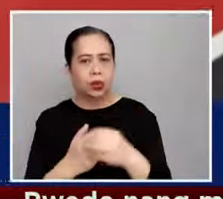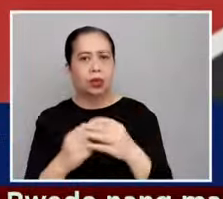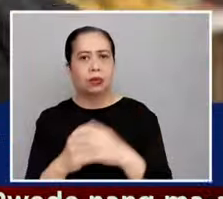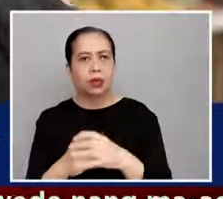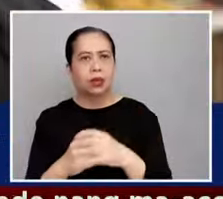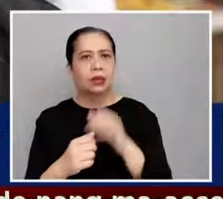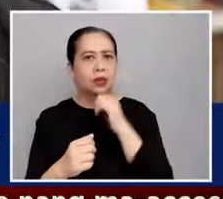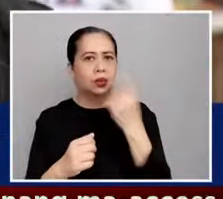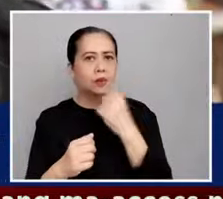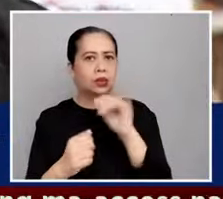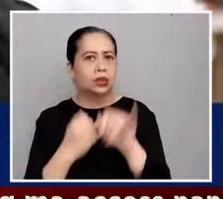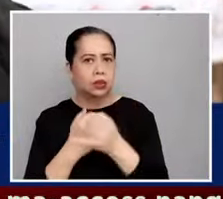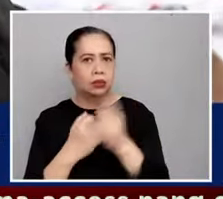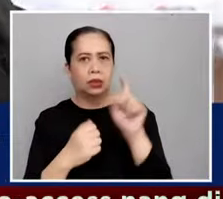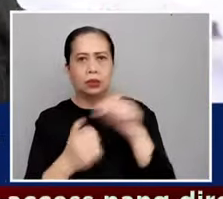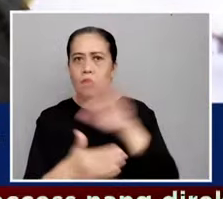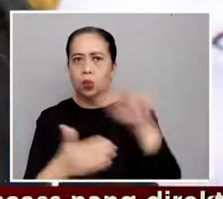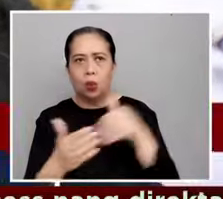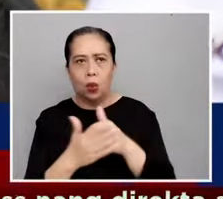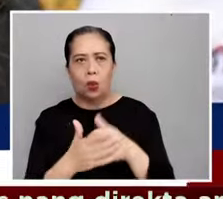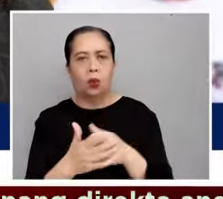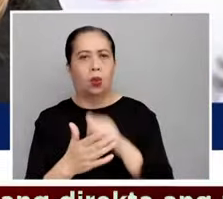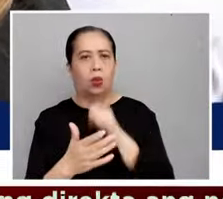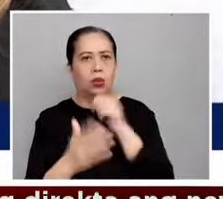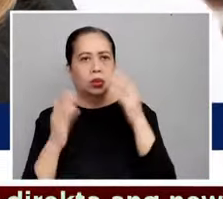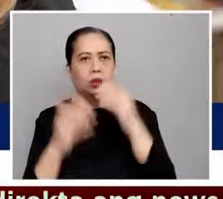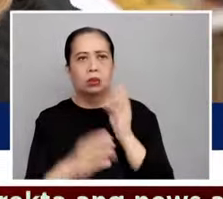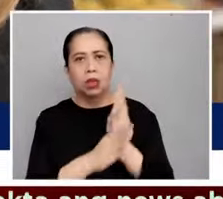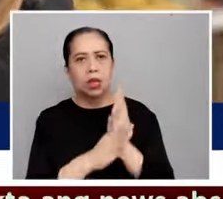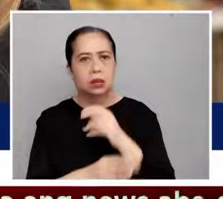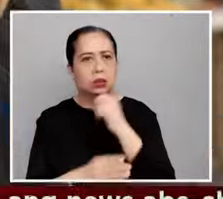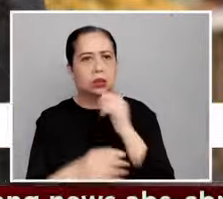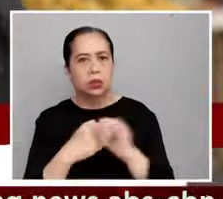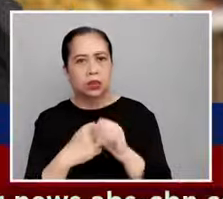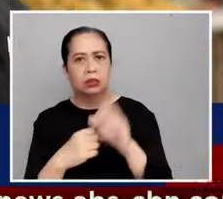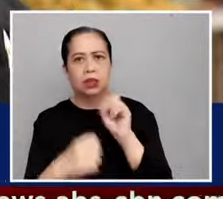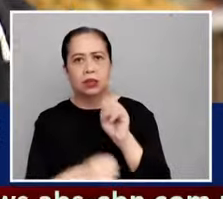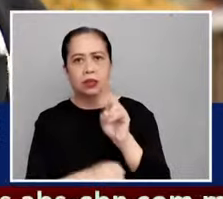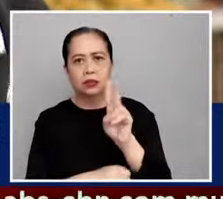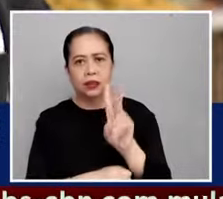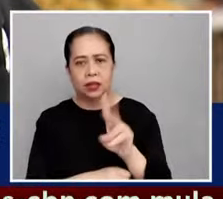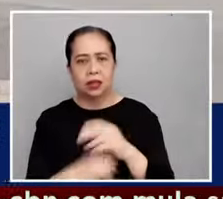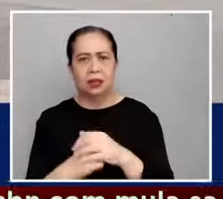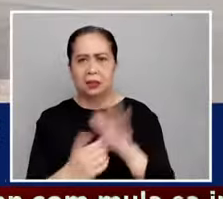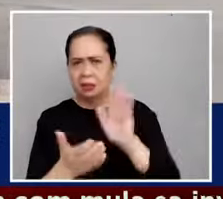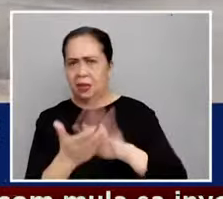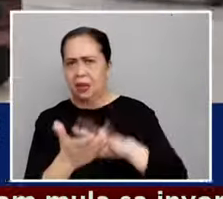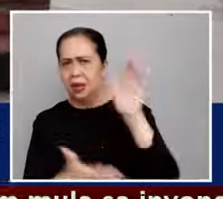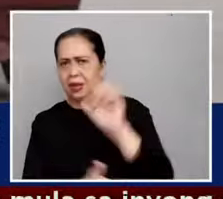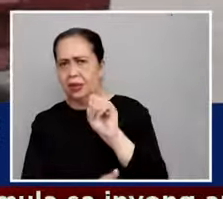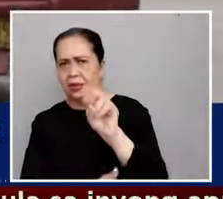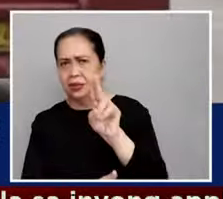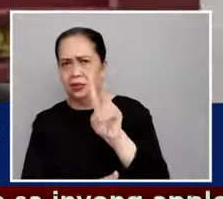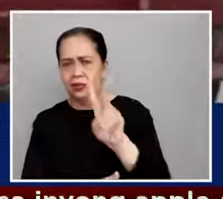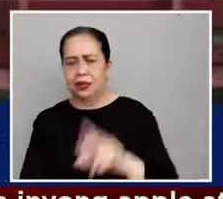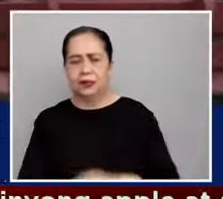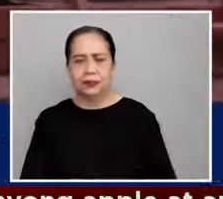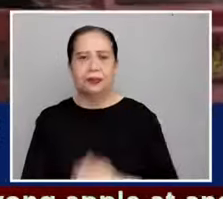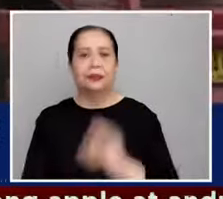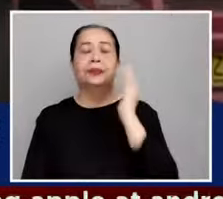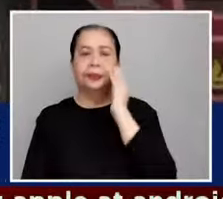jeep. Dapat lahat talaga, hindi lang bus, pati yung SUV, okay. Ang mahal ho kasi. Batid naman